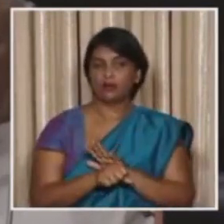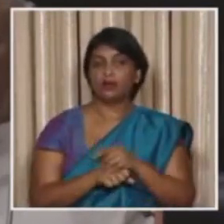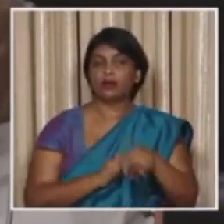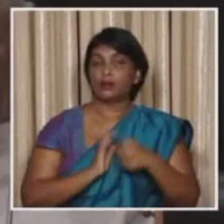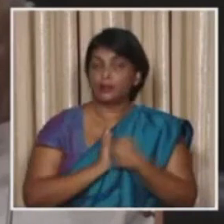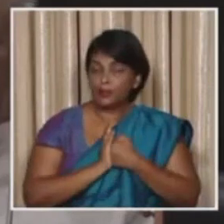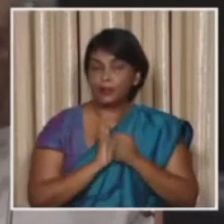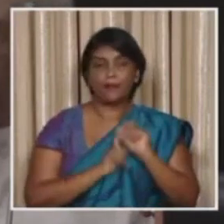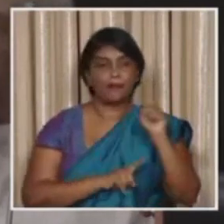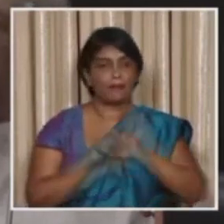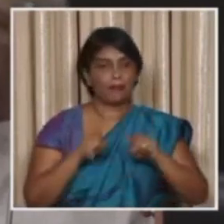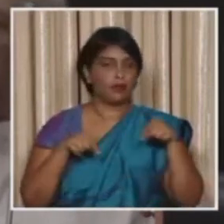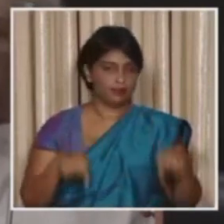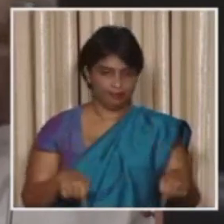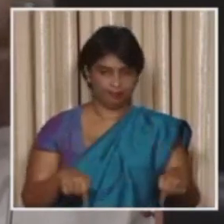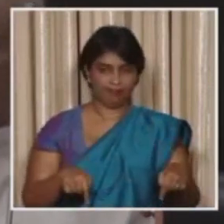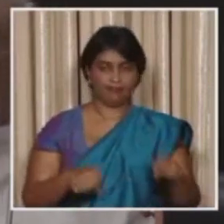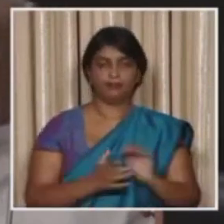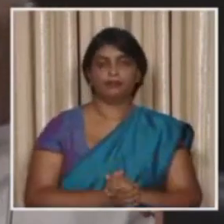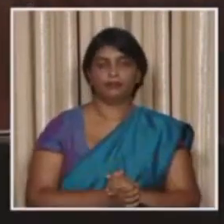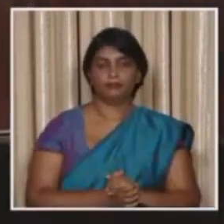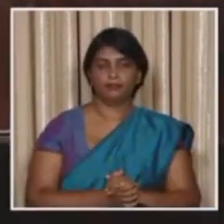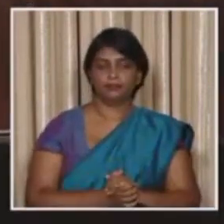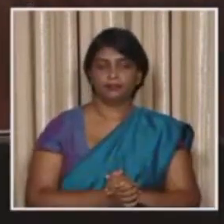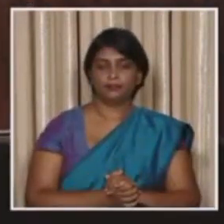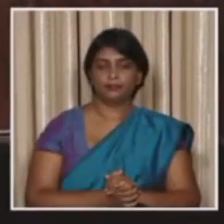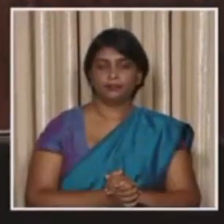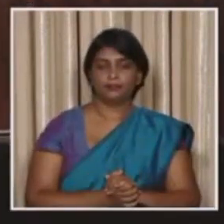ගරු සභාවට සතු වෙනවා.